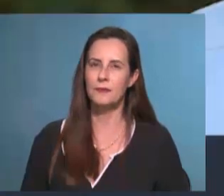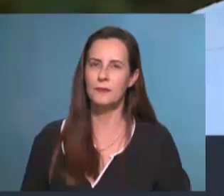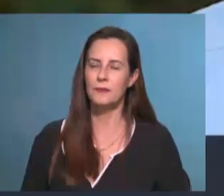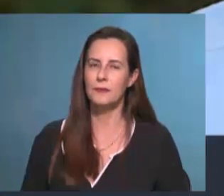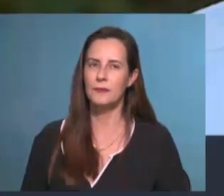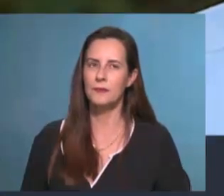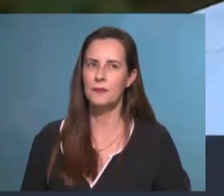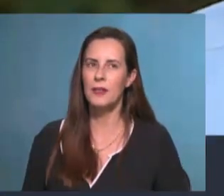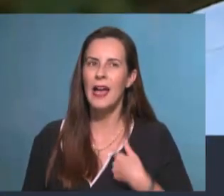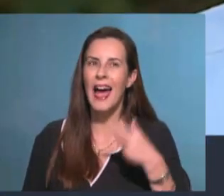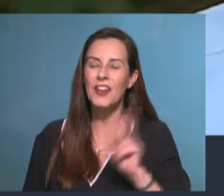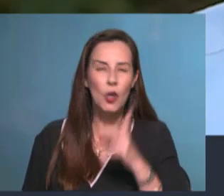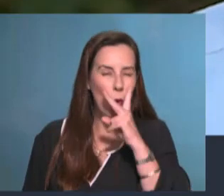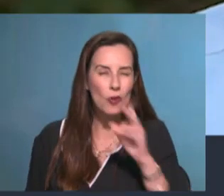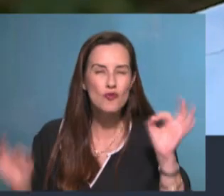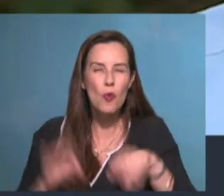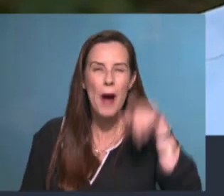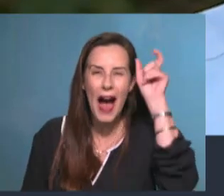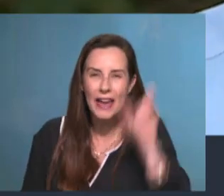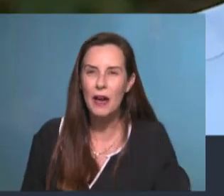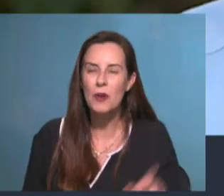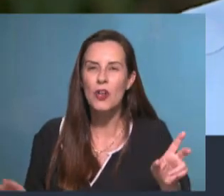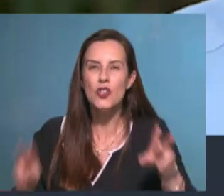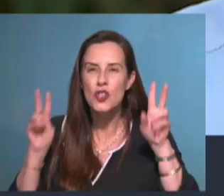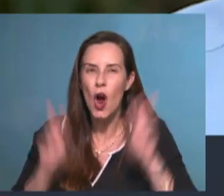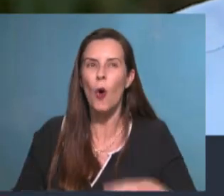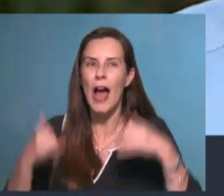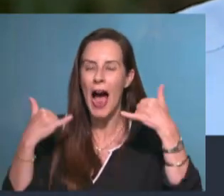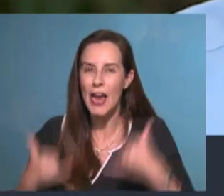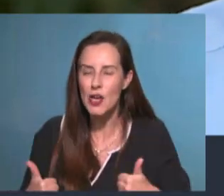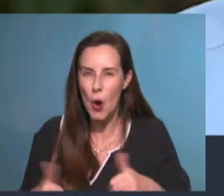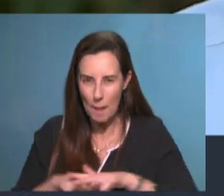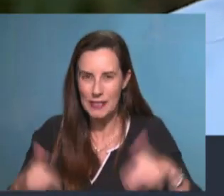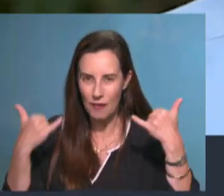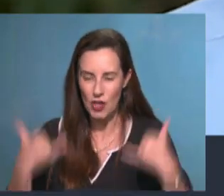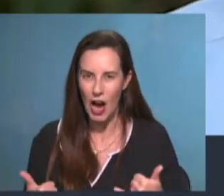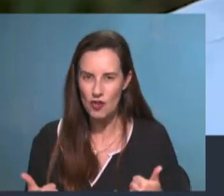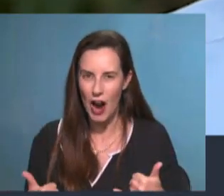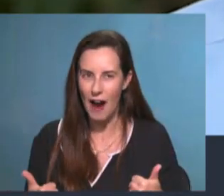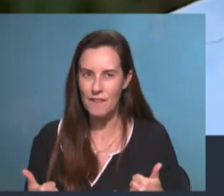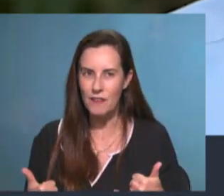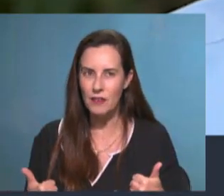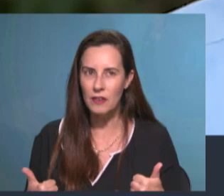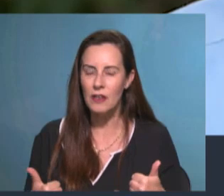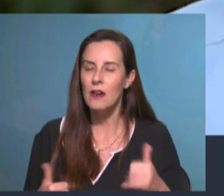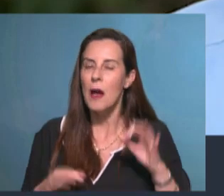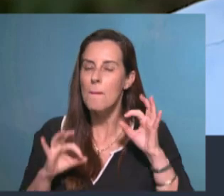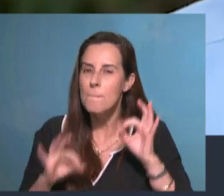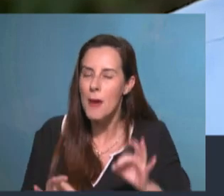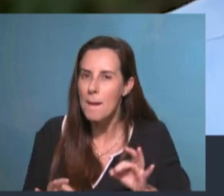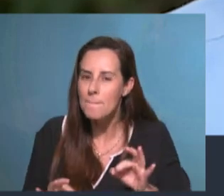אני לא רואה אף אחד שמסוגל היום בנתונים הנוכחיים להיכנס